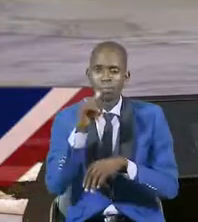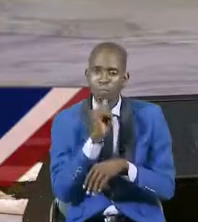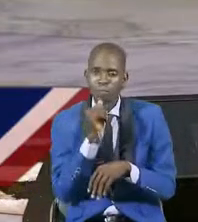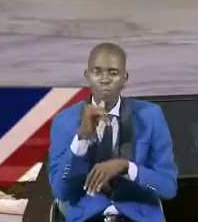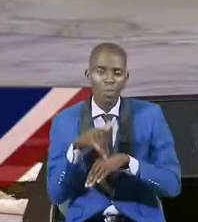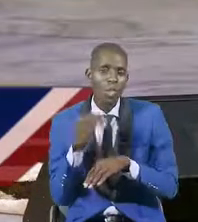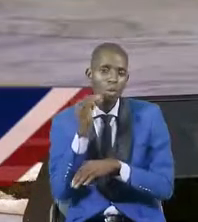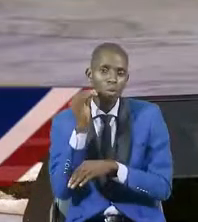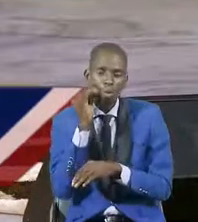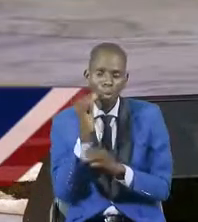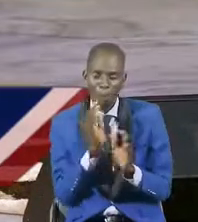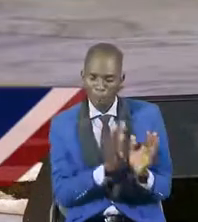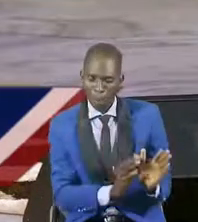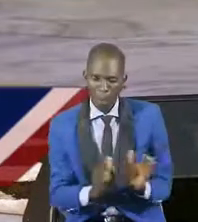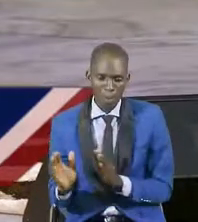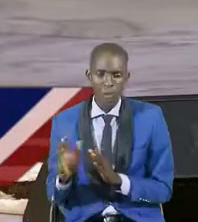alors de concert,